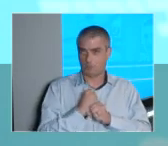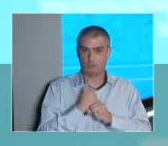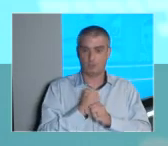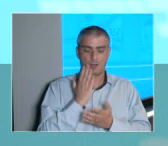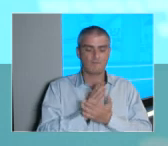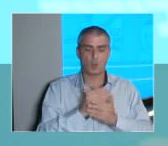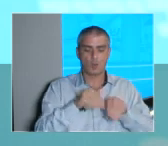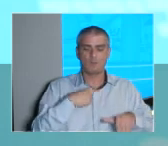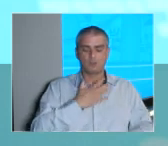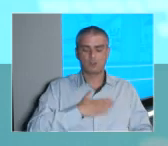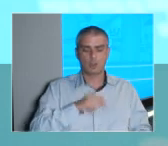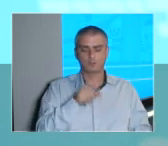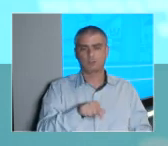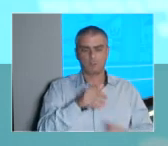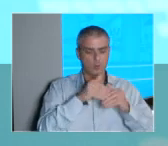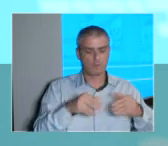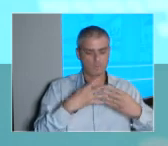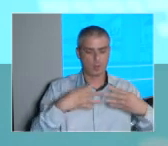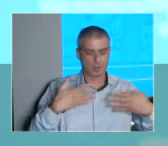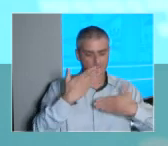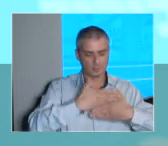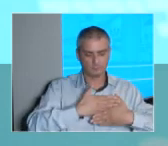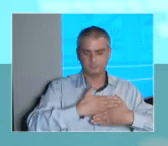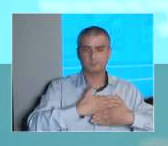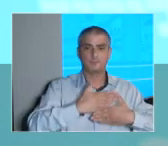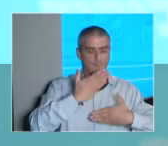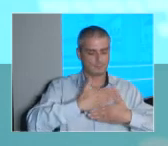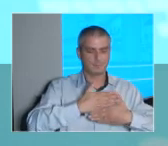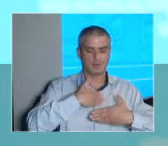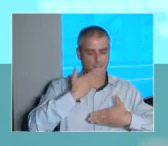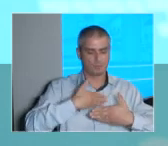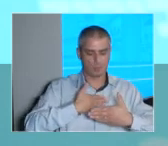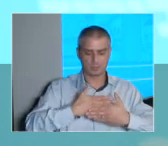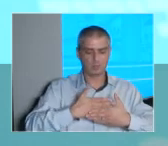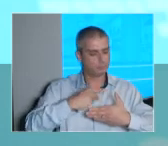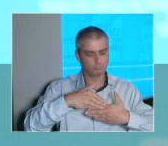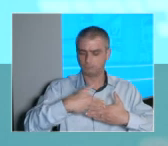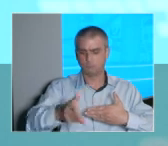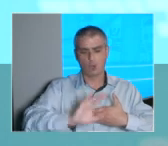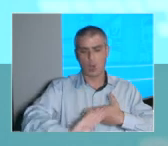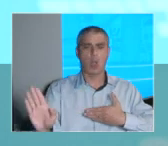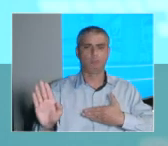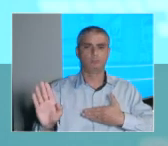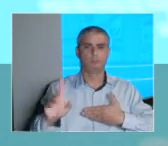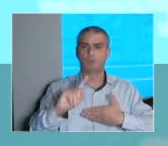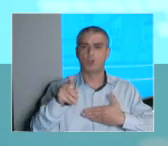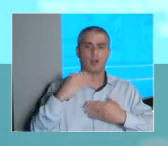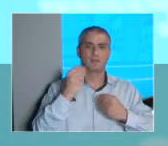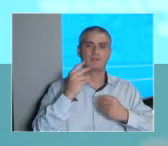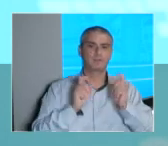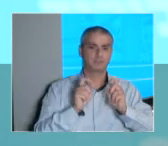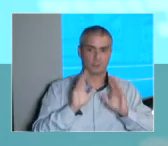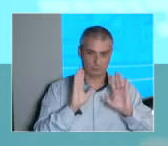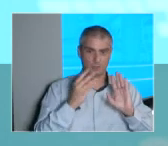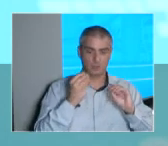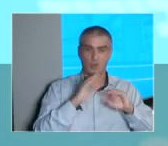לקבוע מה הגבול שאנחנו רוצים אותו, אני הגבול הגדר, לומר אני עד הגדר בונה, מעבר לגדר לא בונה, כל הפונקציות האזרחיות... אתה ושאר,